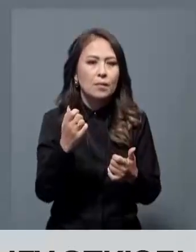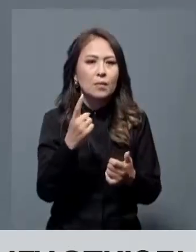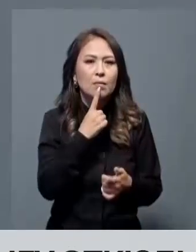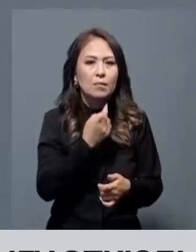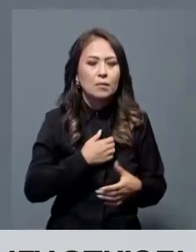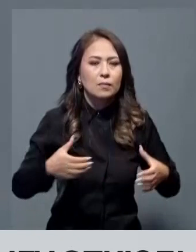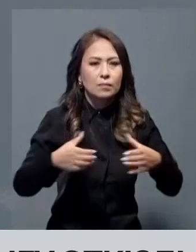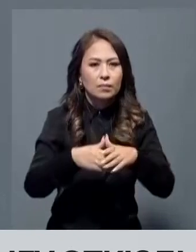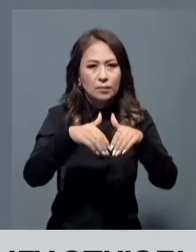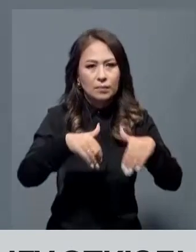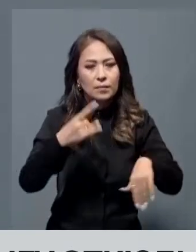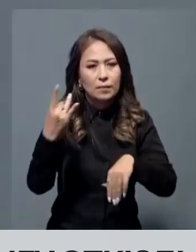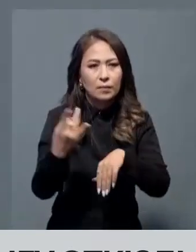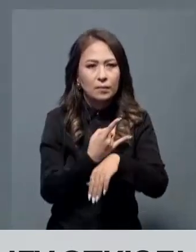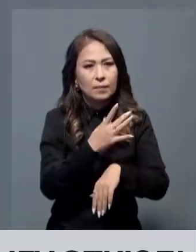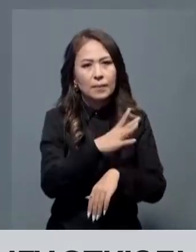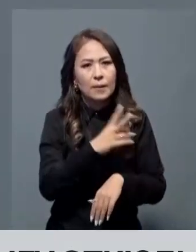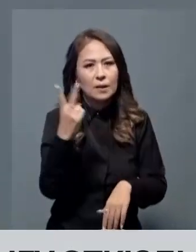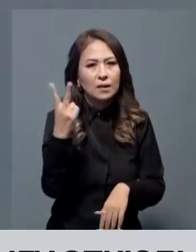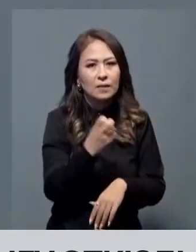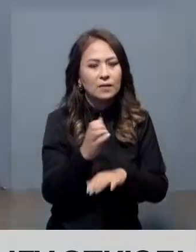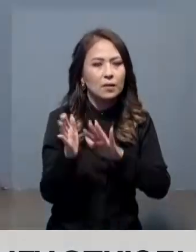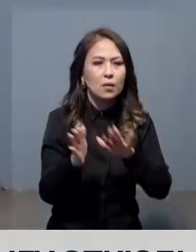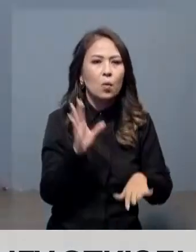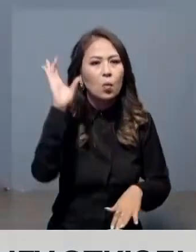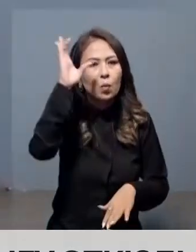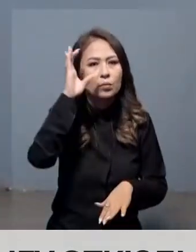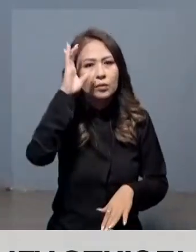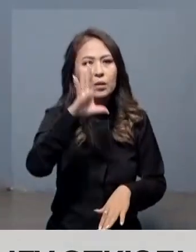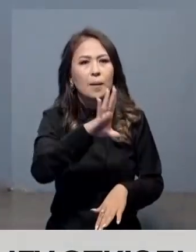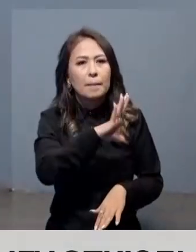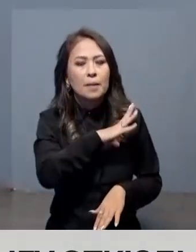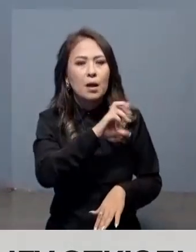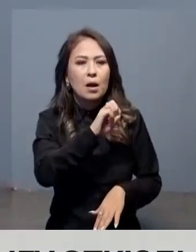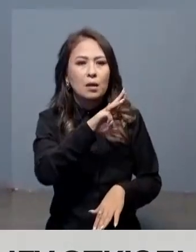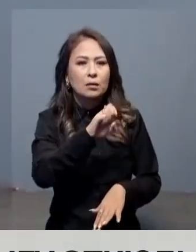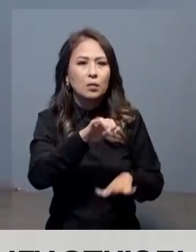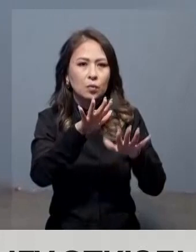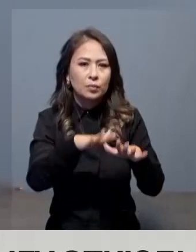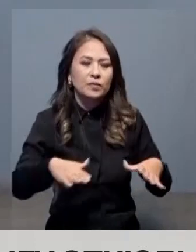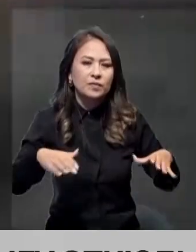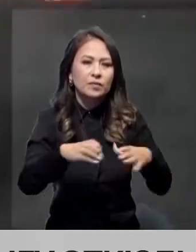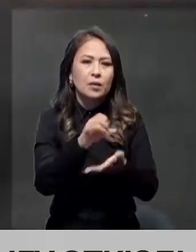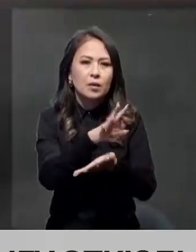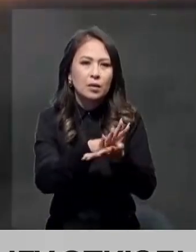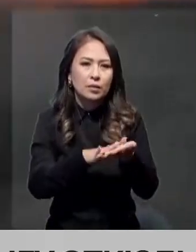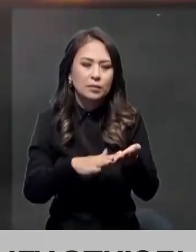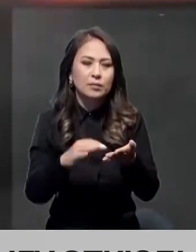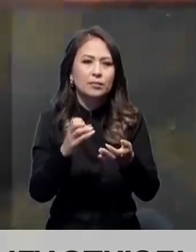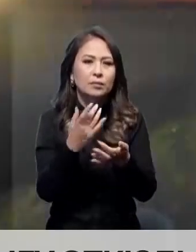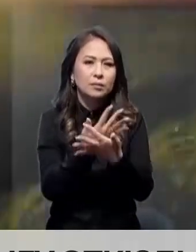штабтық оқу шарасының алғашқы кезеңі 2 апта бұрын Өзбекстанда өткен болатын. Ақтаудағы оймашы полигонда жалғасқан ұрыс